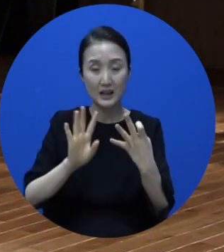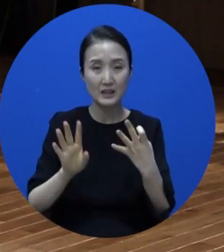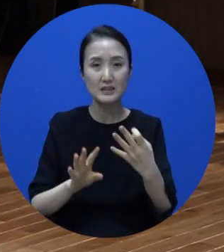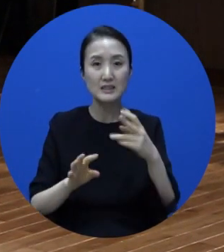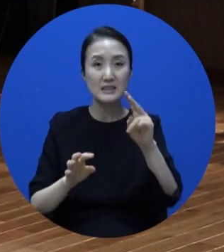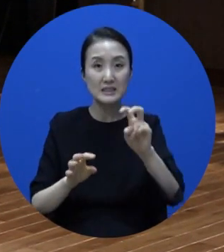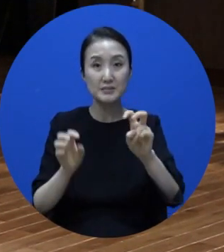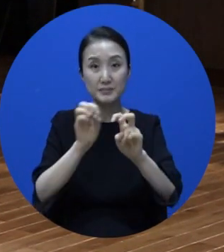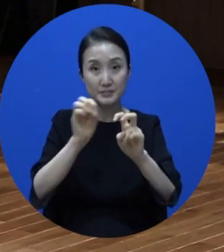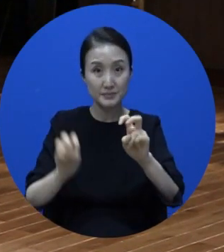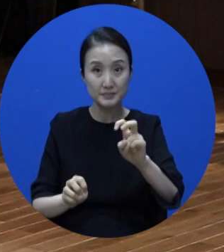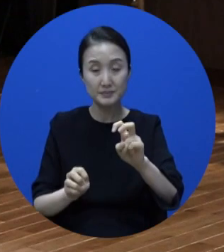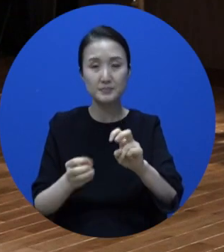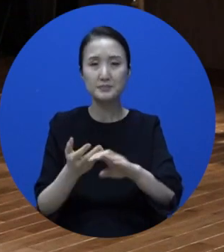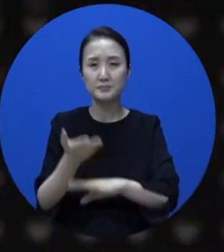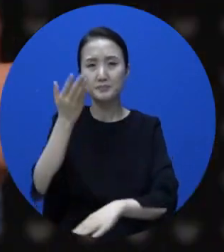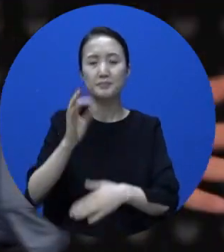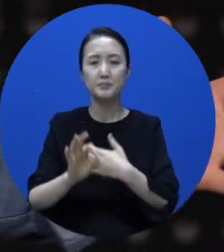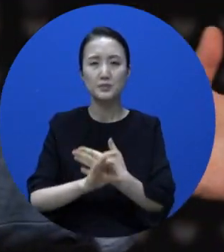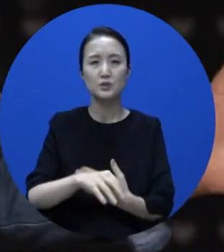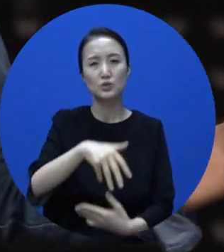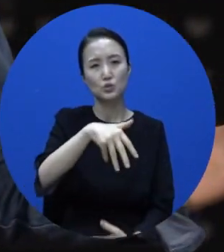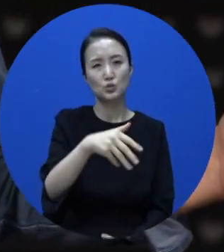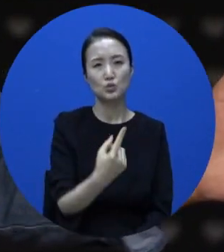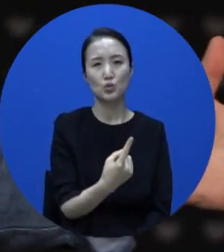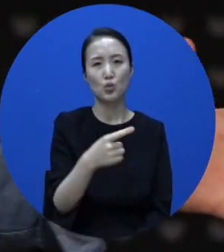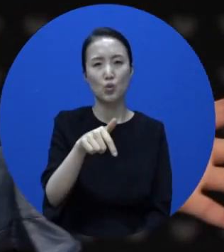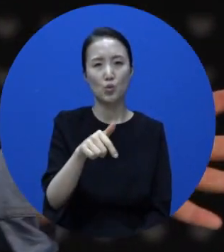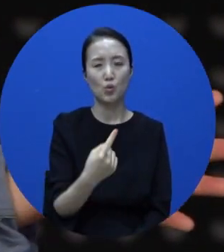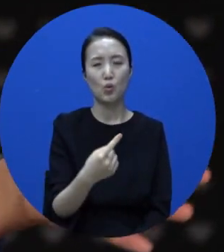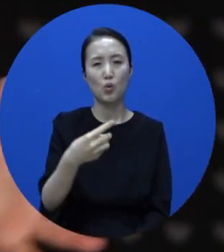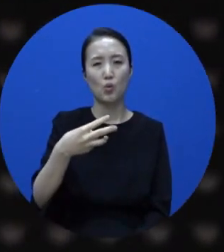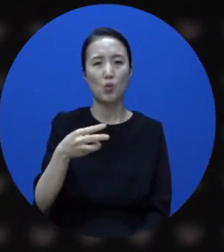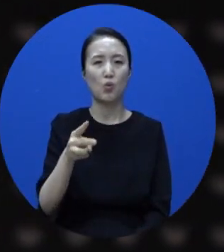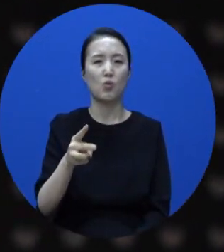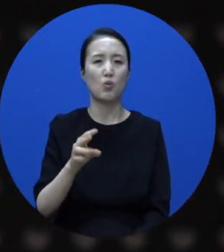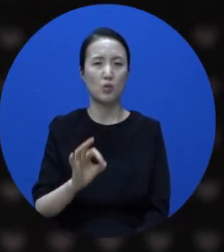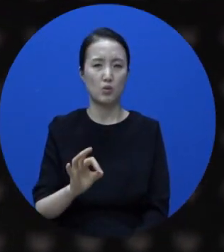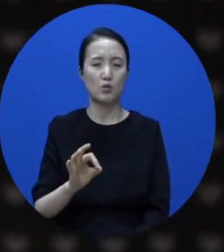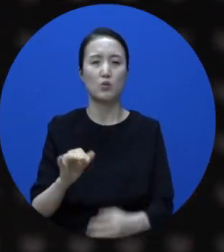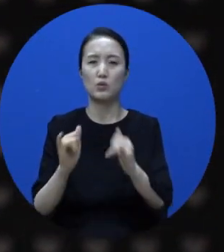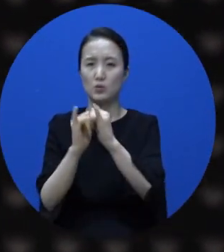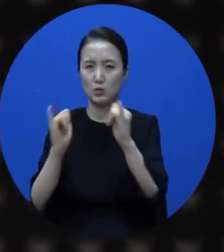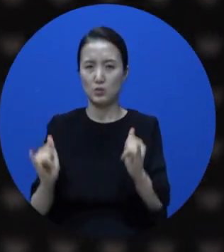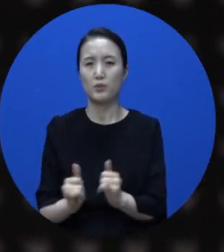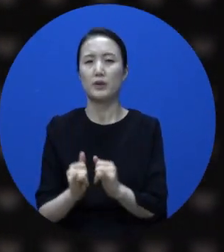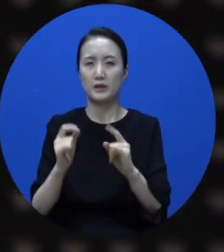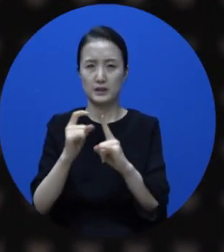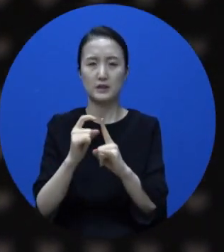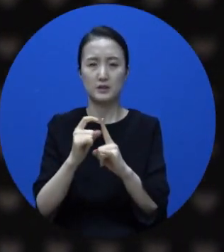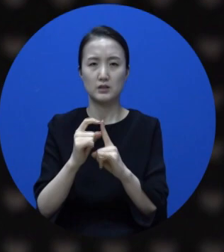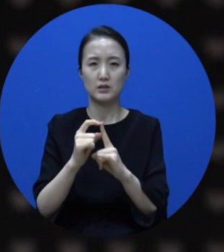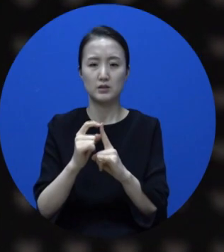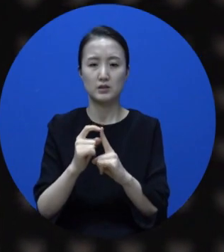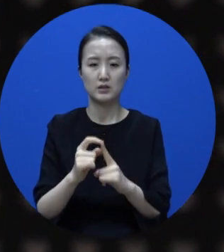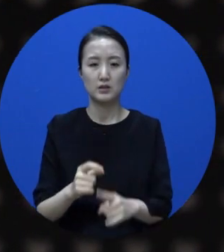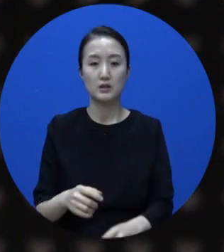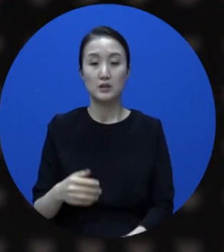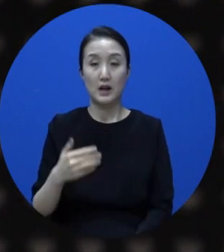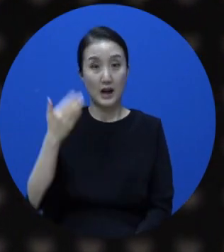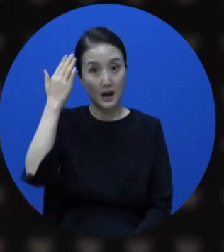근데 우리나라는 2018년 의 4.3 포셋 14.3% 를 찍어서